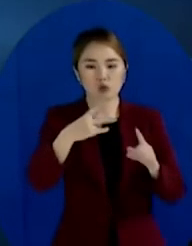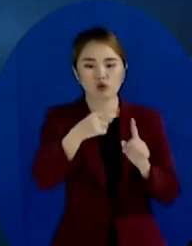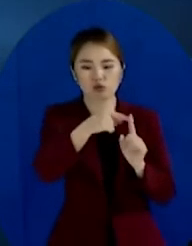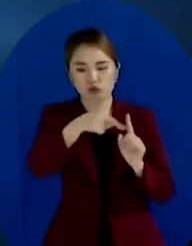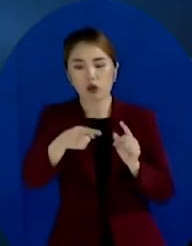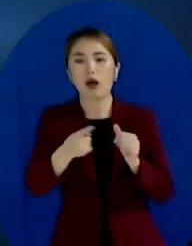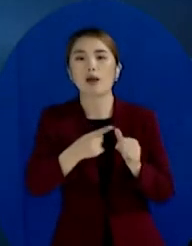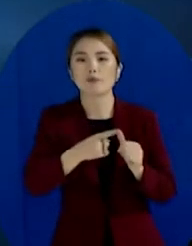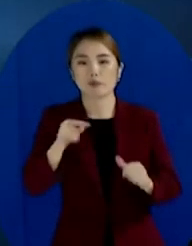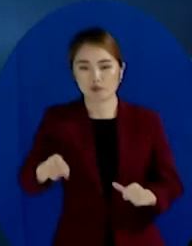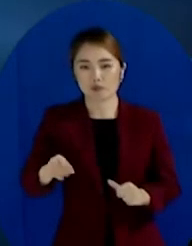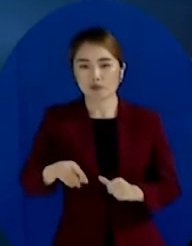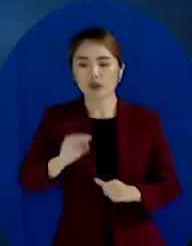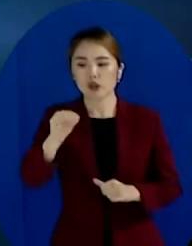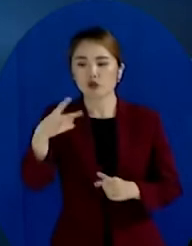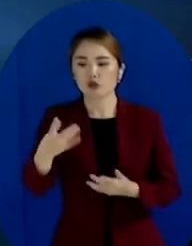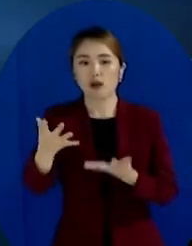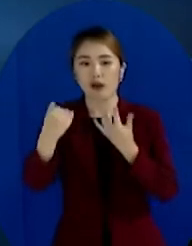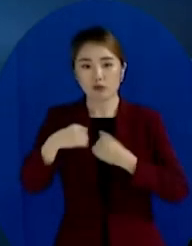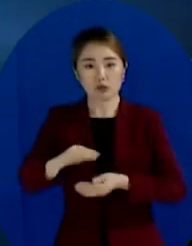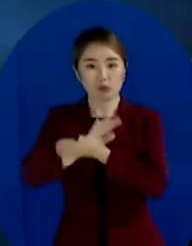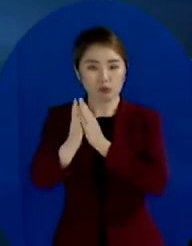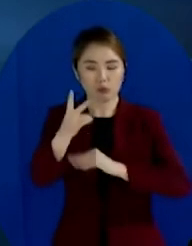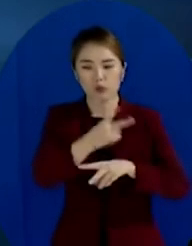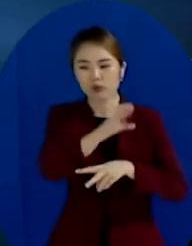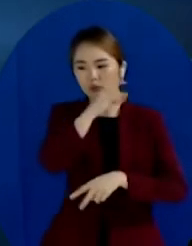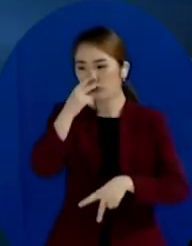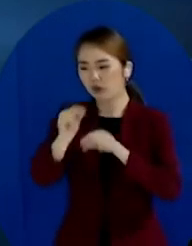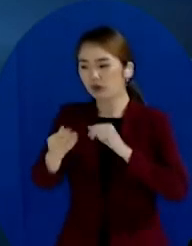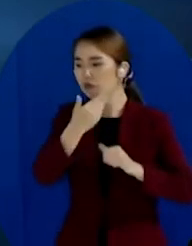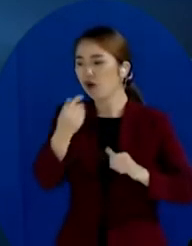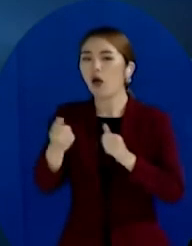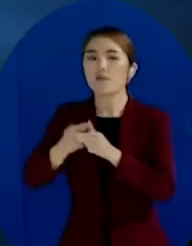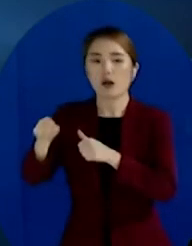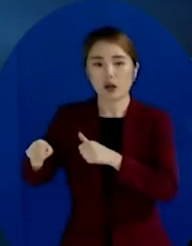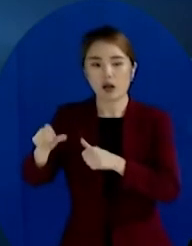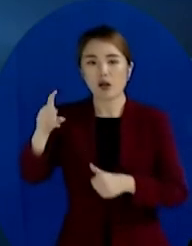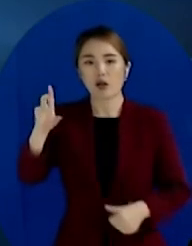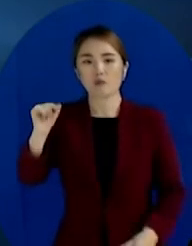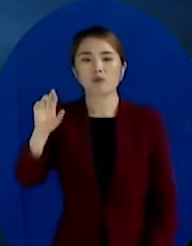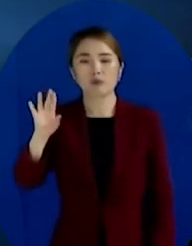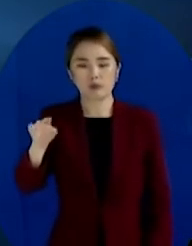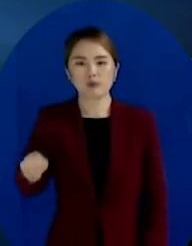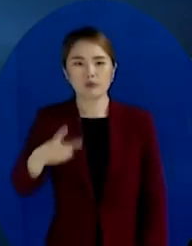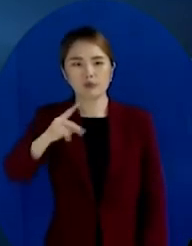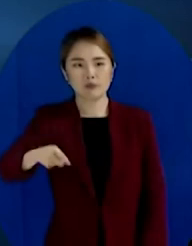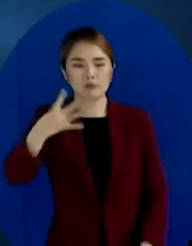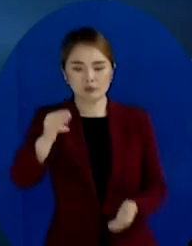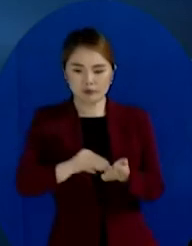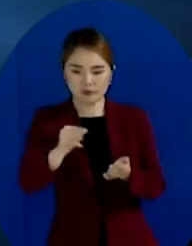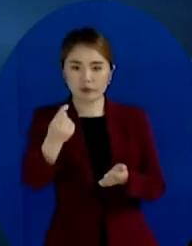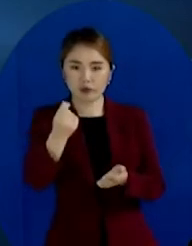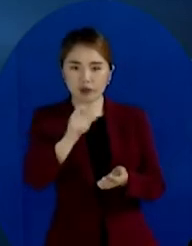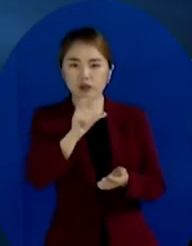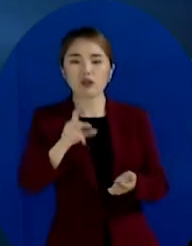гэдгээрээ жидүүч нэртэй болсон ч хуулийн байгуулгад дуудагдахгүй байгаа өөр нэг эрхэм бол Улсын хурлын гишүү асан энэ хоёр юм. 2.4 тэрбум